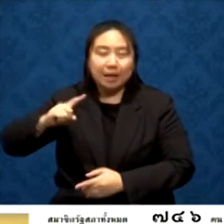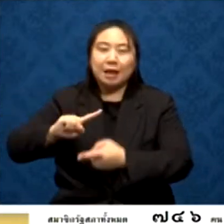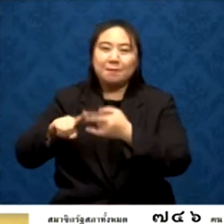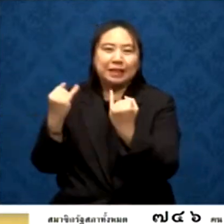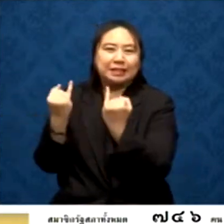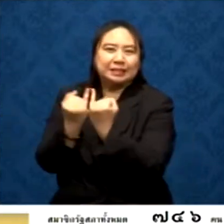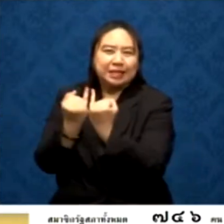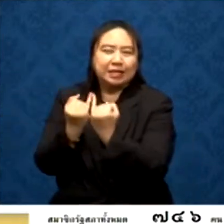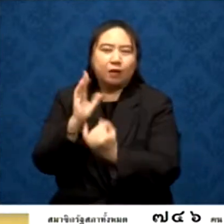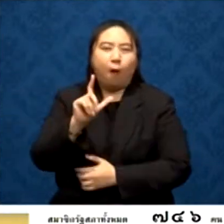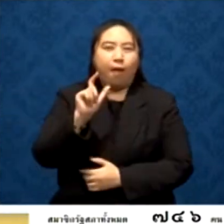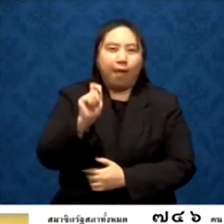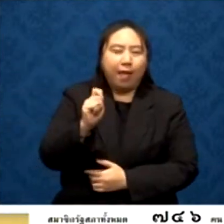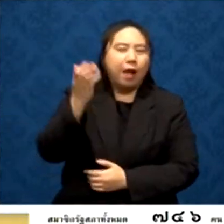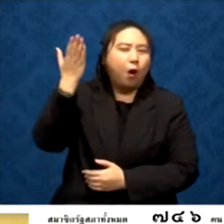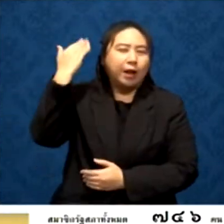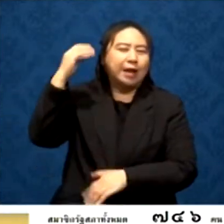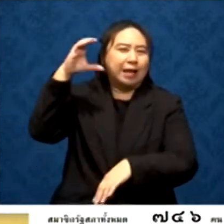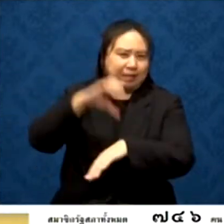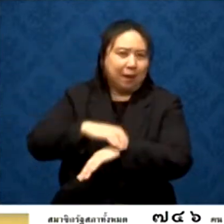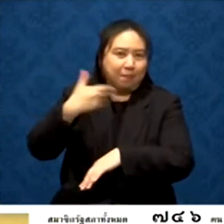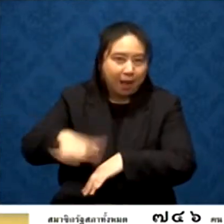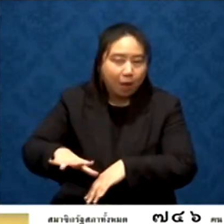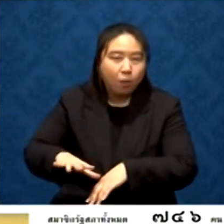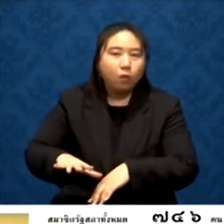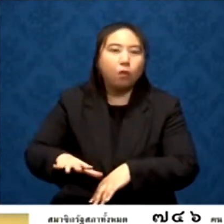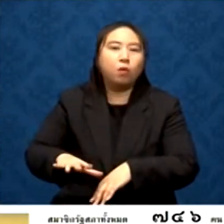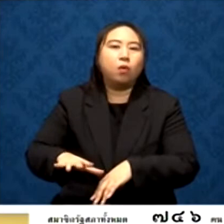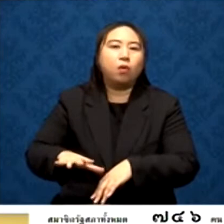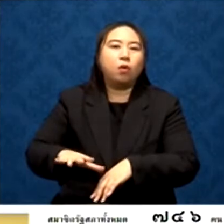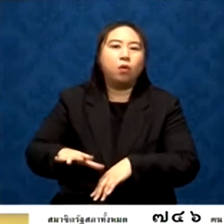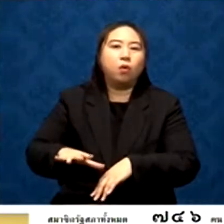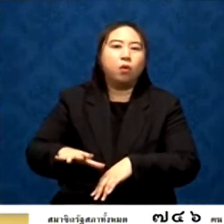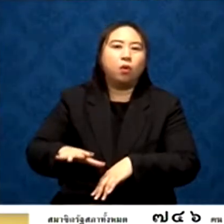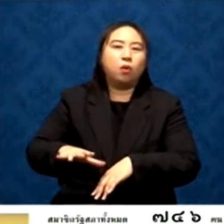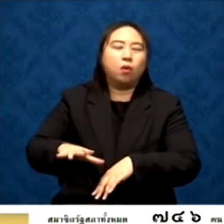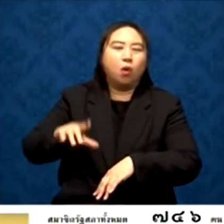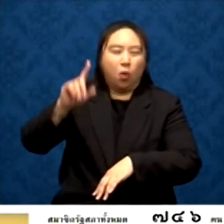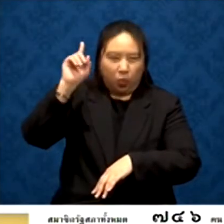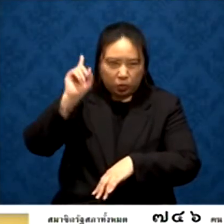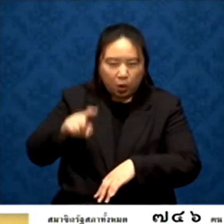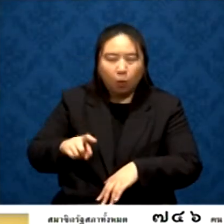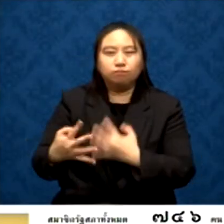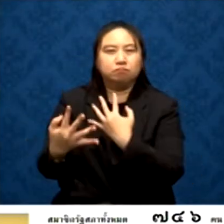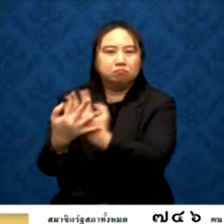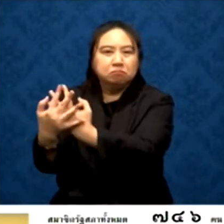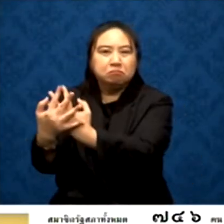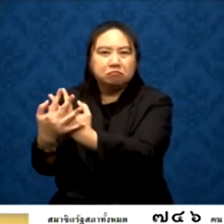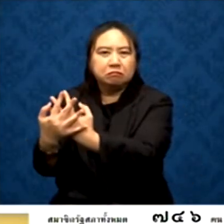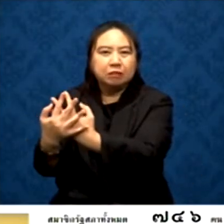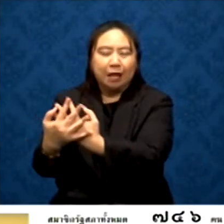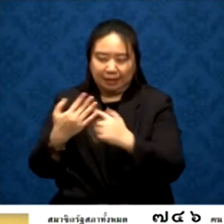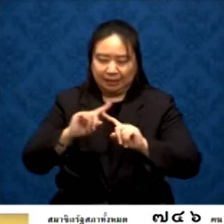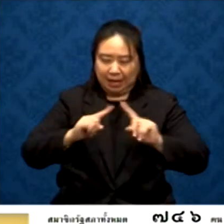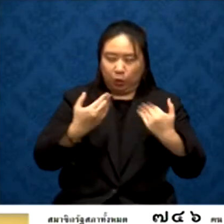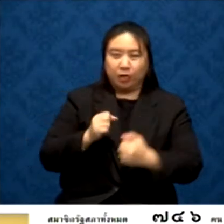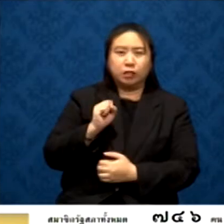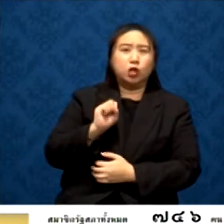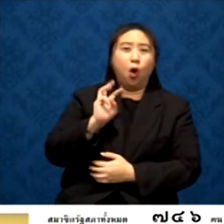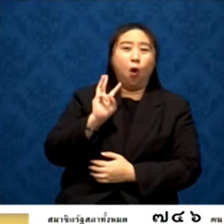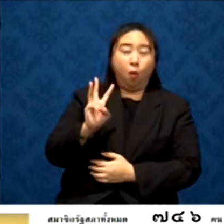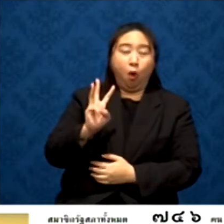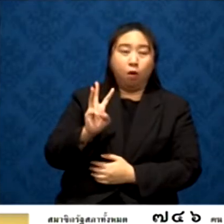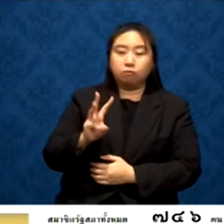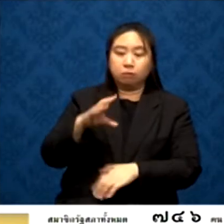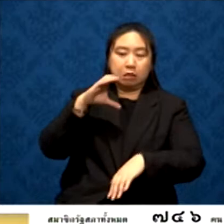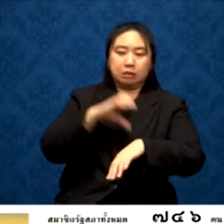อที่ถูกจับไปก่อนหน้านี้กลับต้องใช้ชีวิตในเรือนจำแตกต่างกับทรงเอที่แม้แต่จะออกหมายจับ